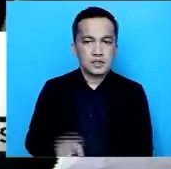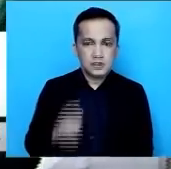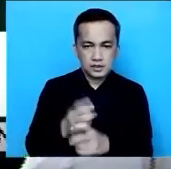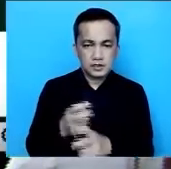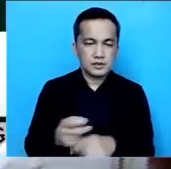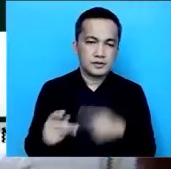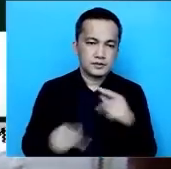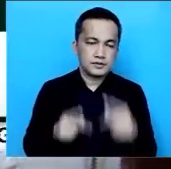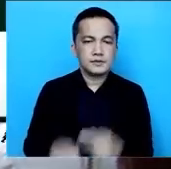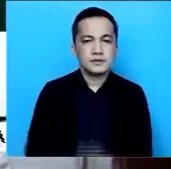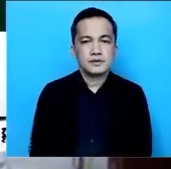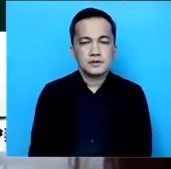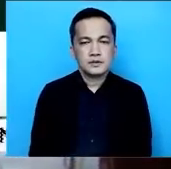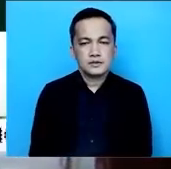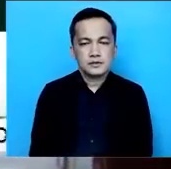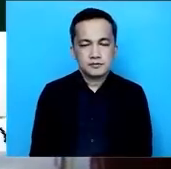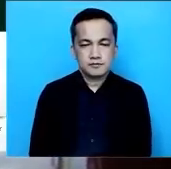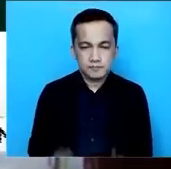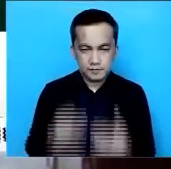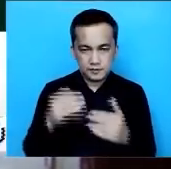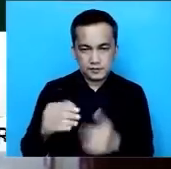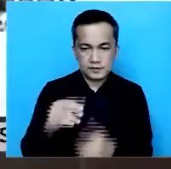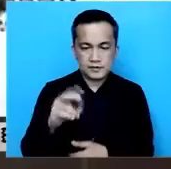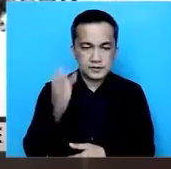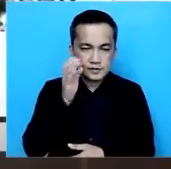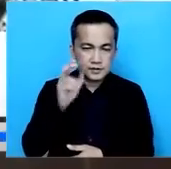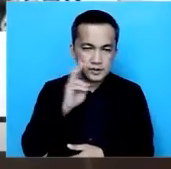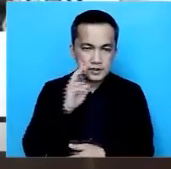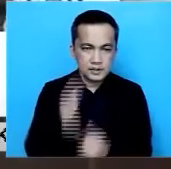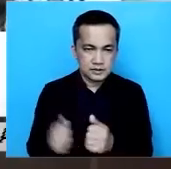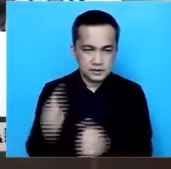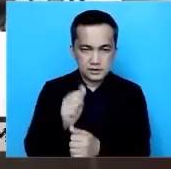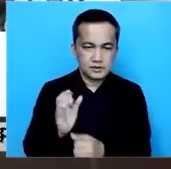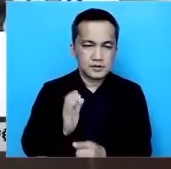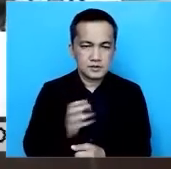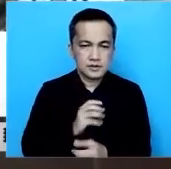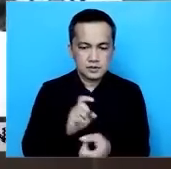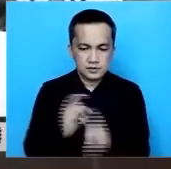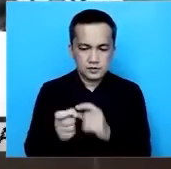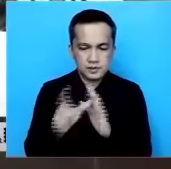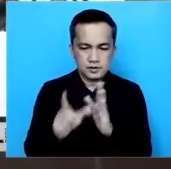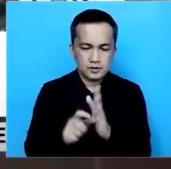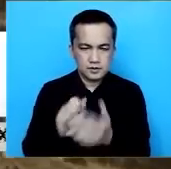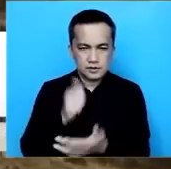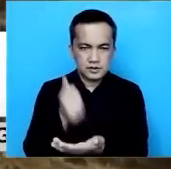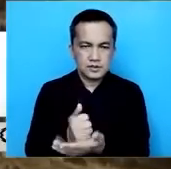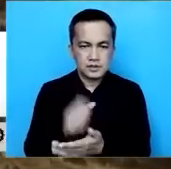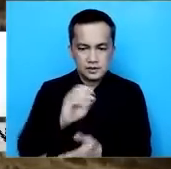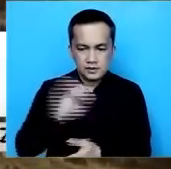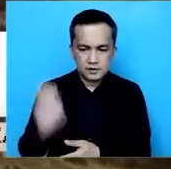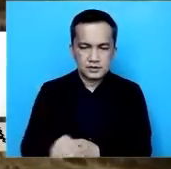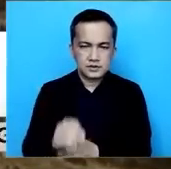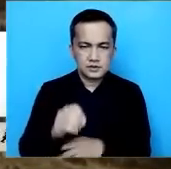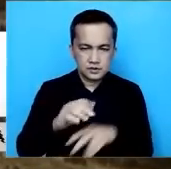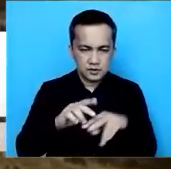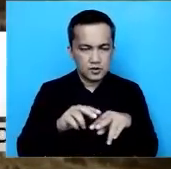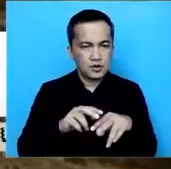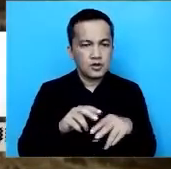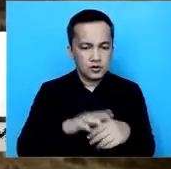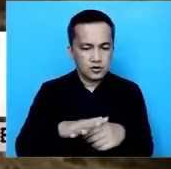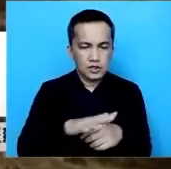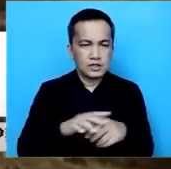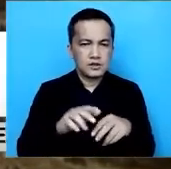natin. Isusulong ni Villar na chairman ng komite na maamienda ng batas para magtakda lang ng porsyento ng local salt production na